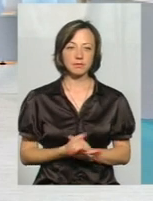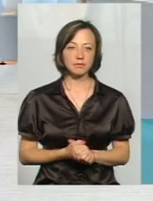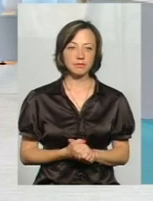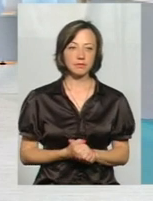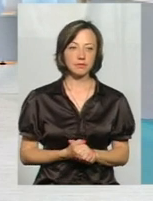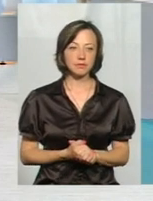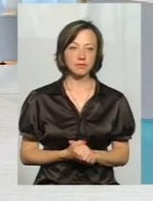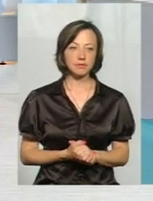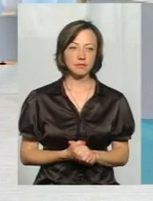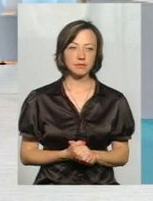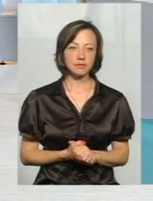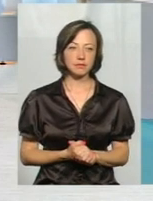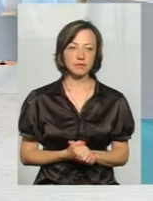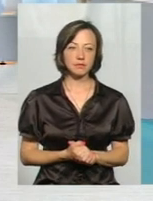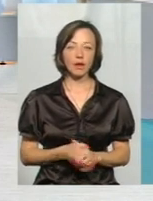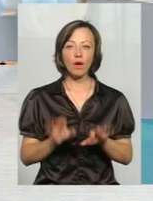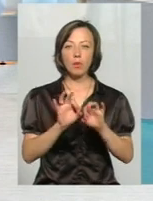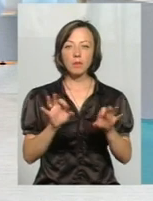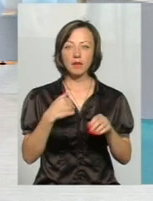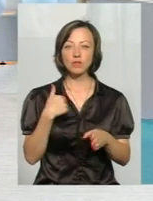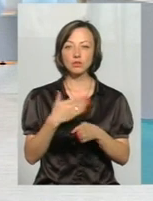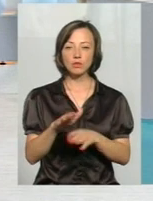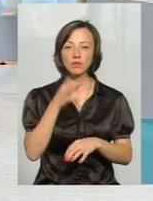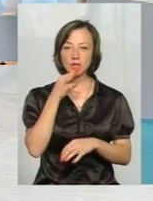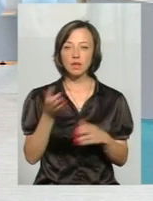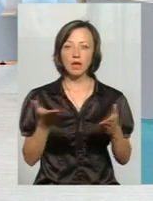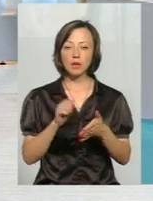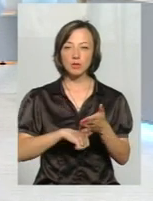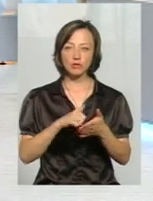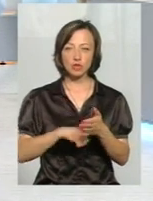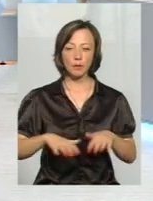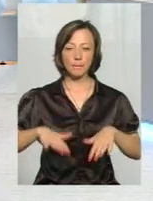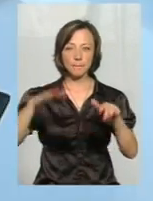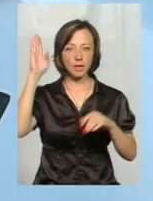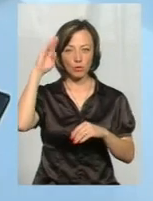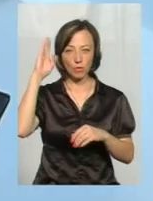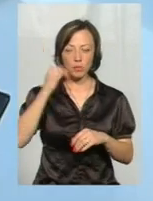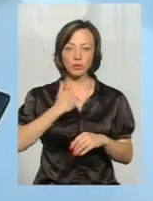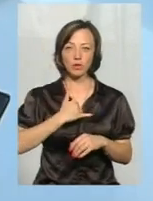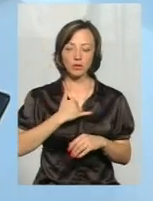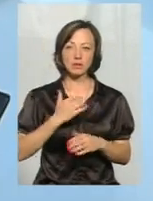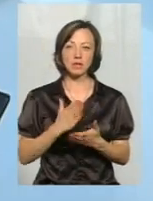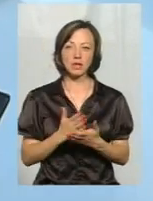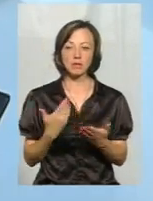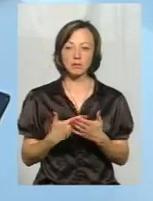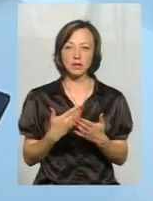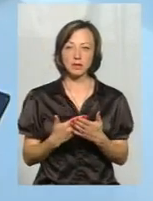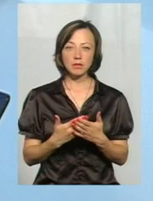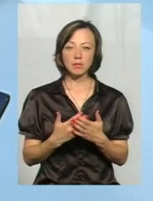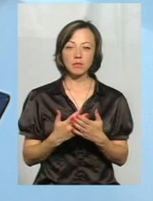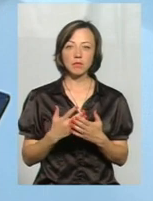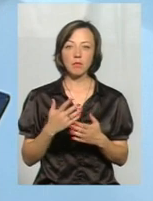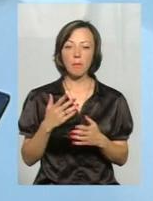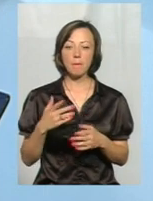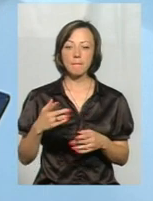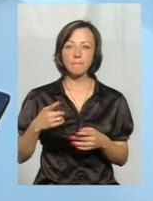коментарі, тут я вже частково сказав про те, що які є причини підтоплень в наших. От ви, якщо взяти, проїхатись по місту